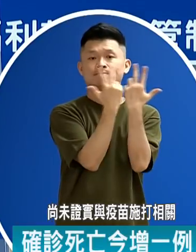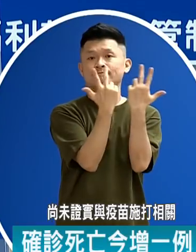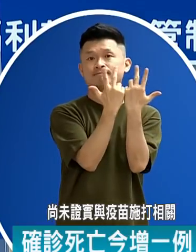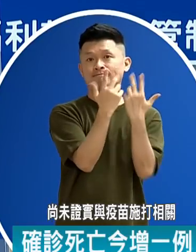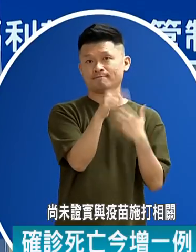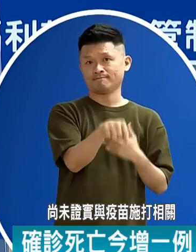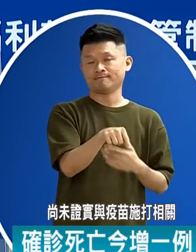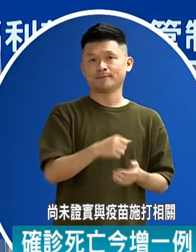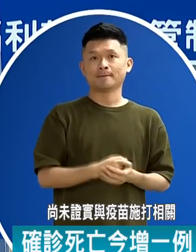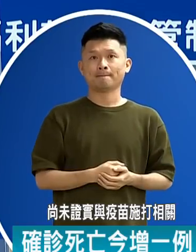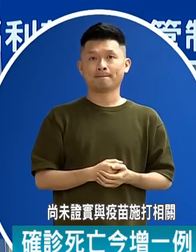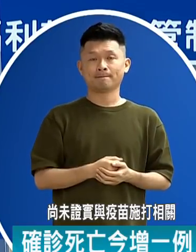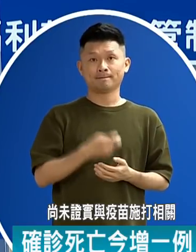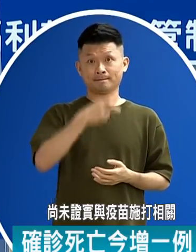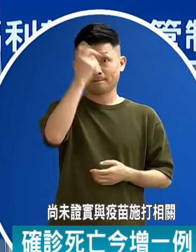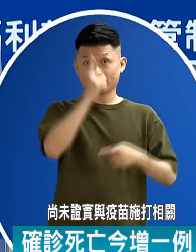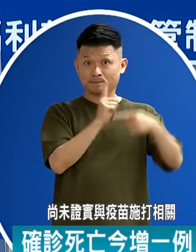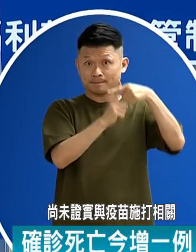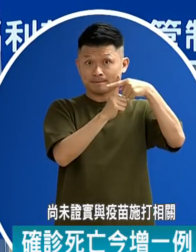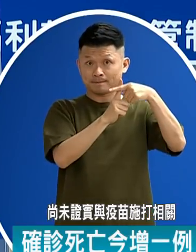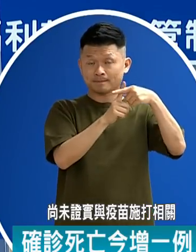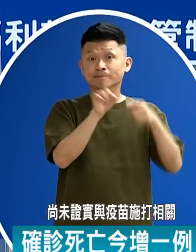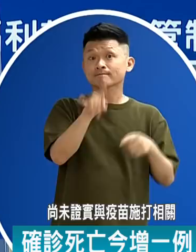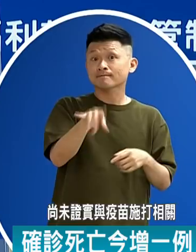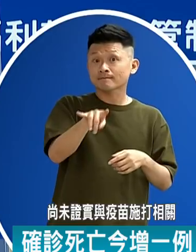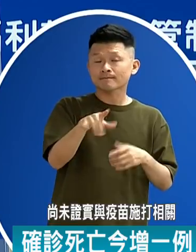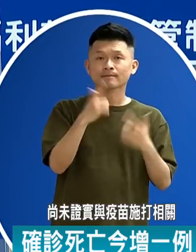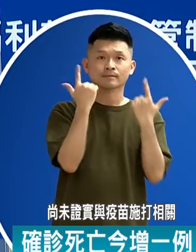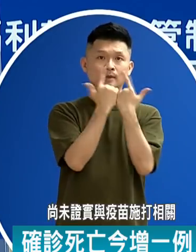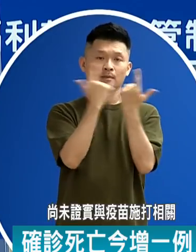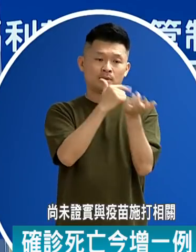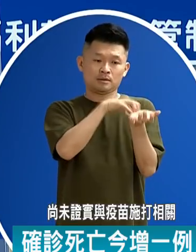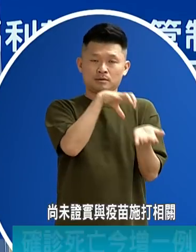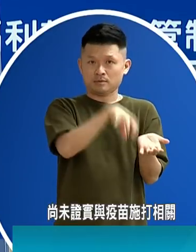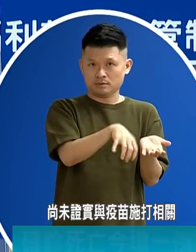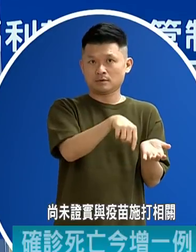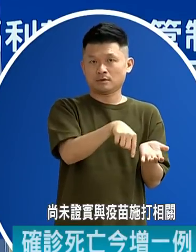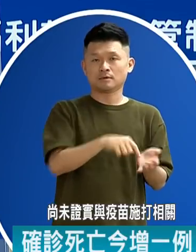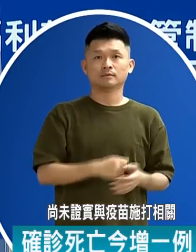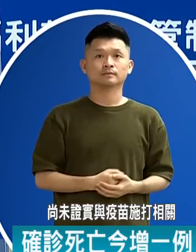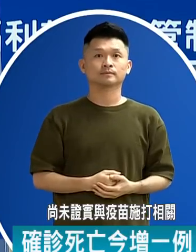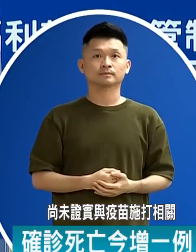市，好，那被确诊的在确诊的地方是在台北的医院。